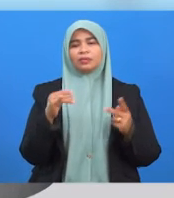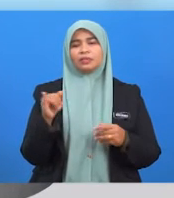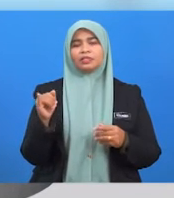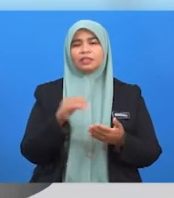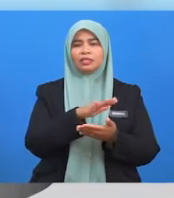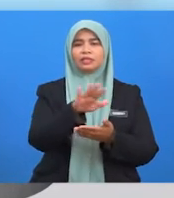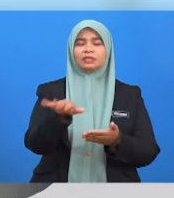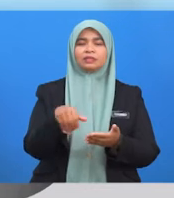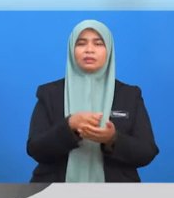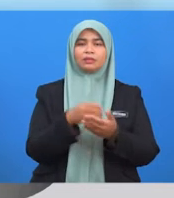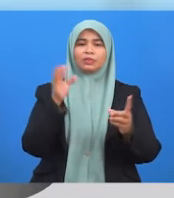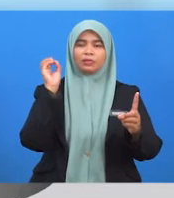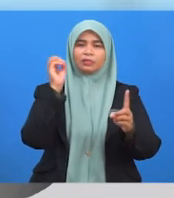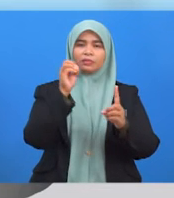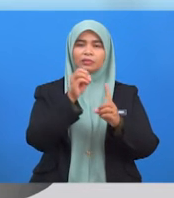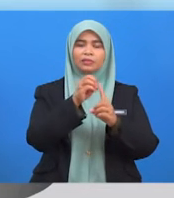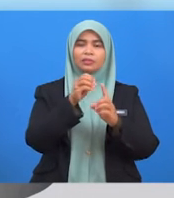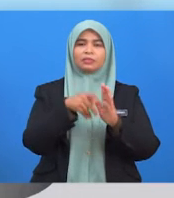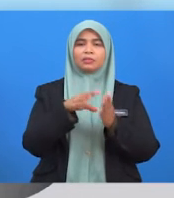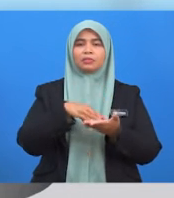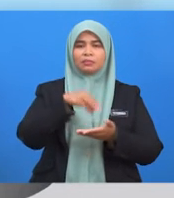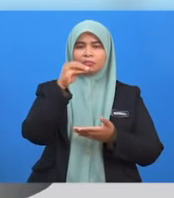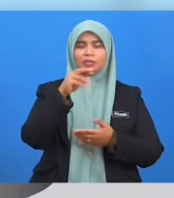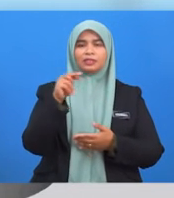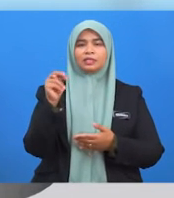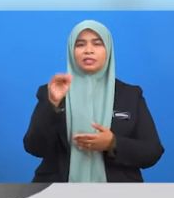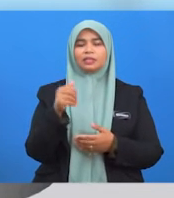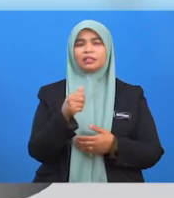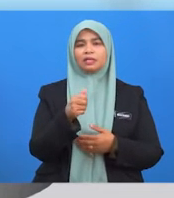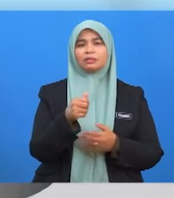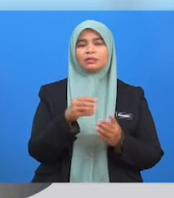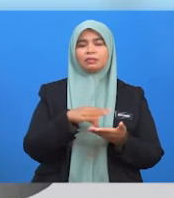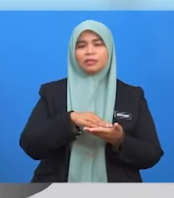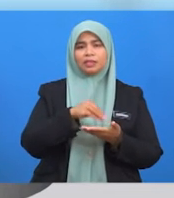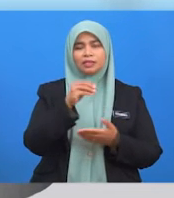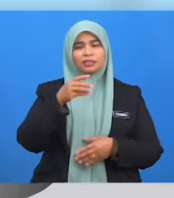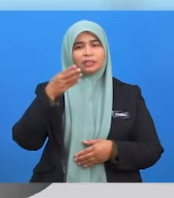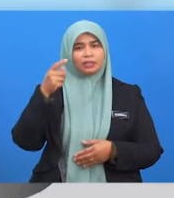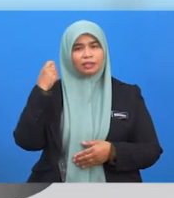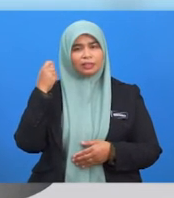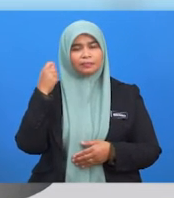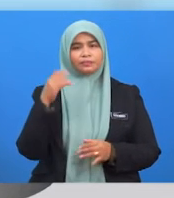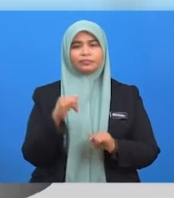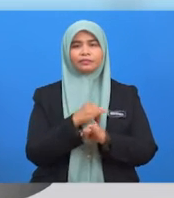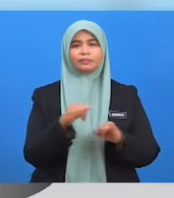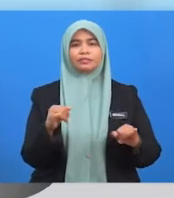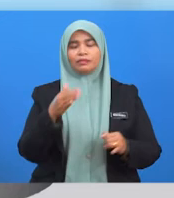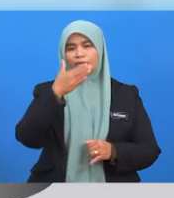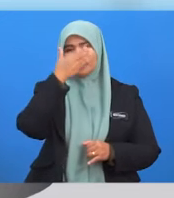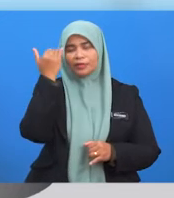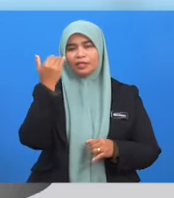menguasai semua objektif pembelajaran yang kamu pelajari tadi. Jangan